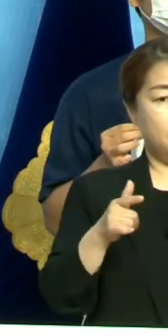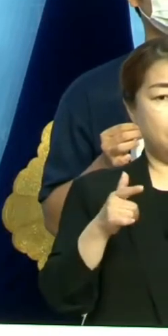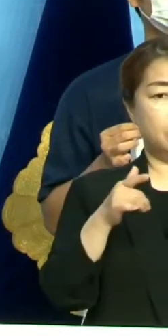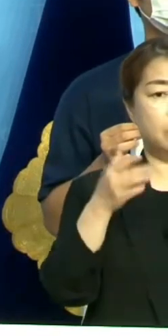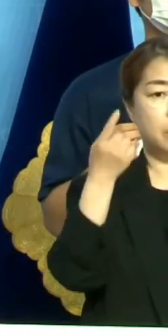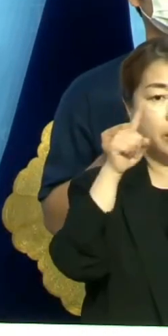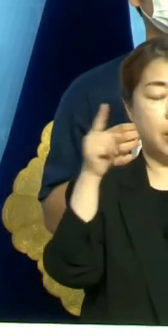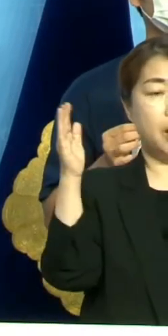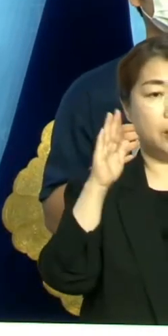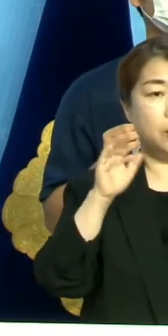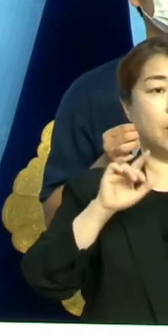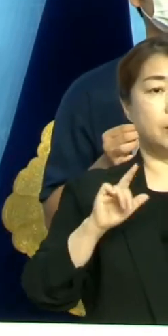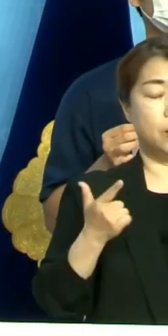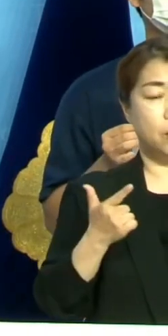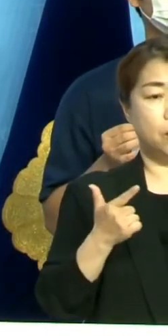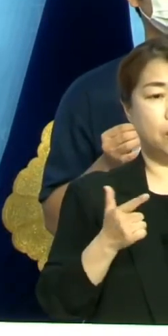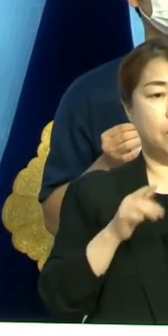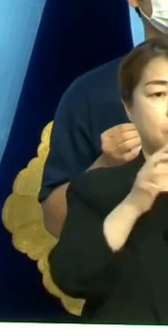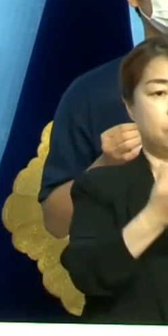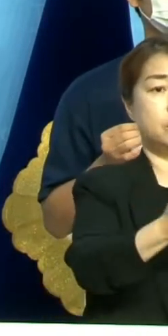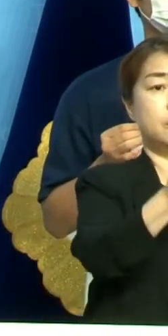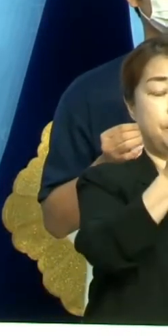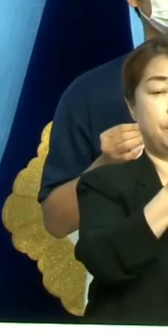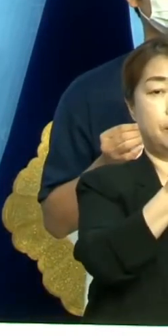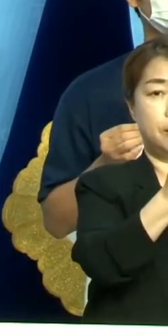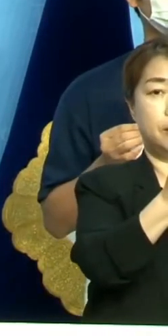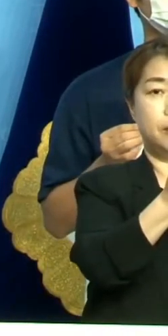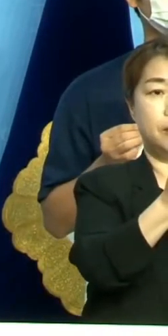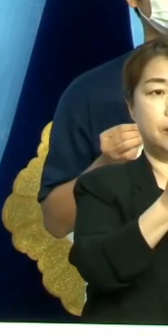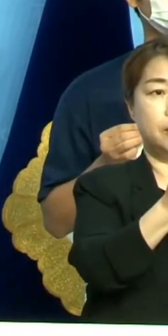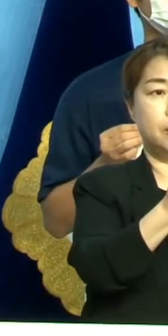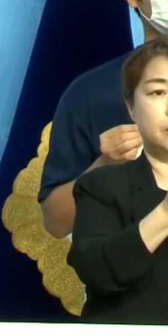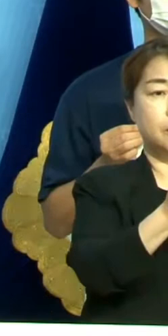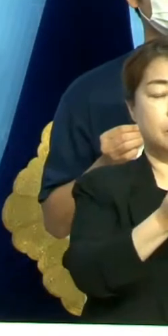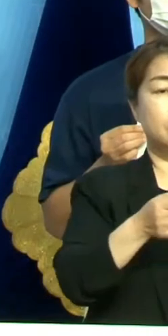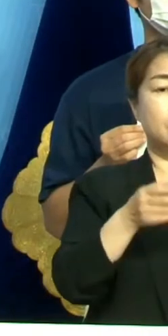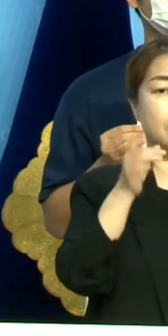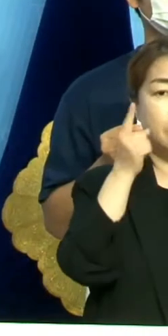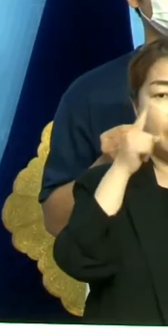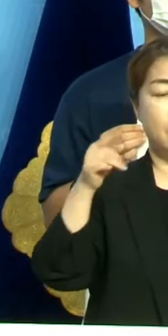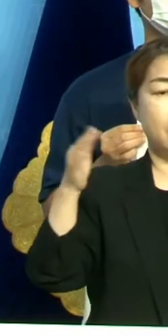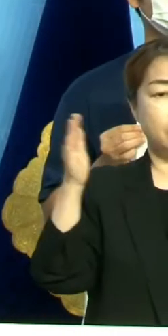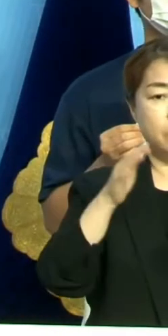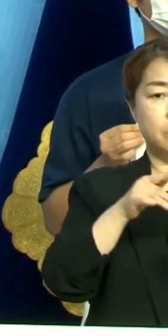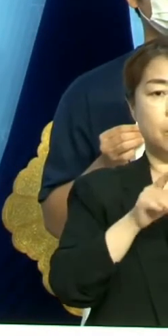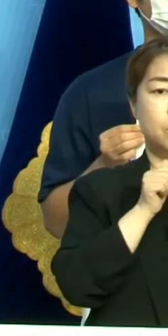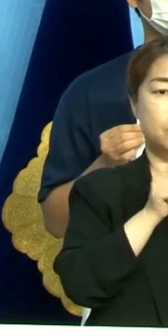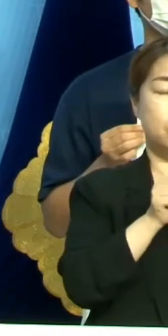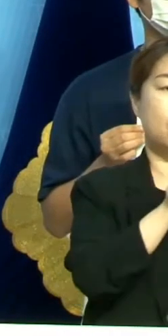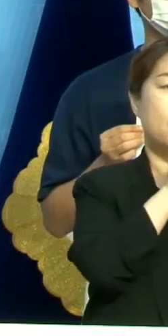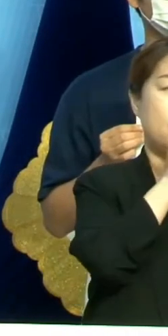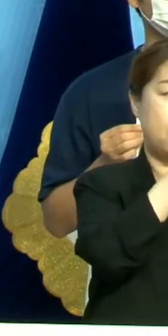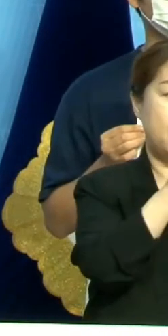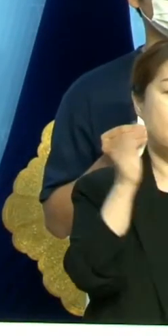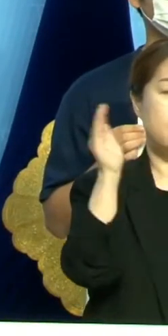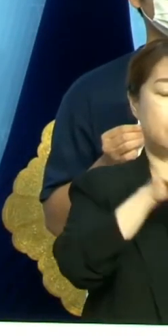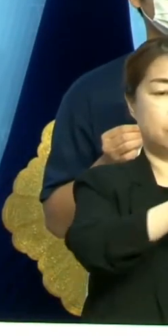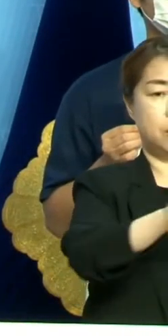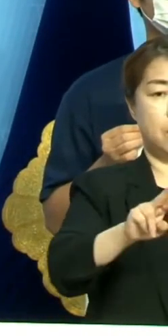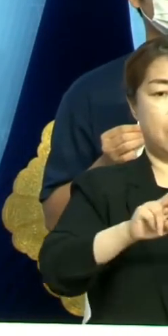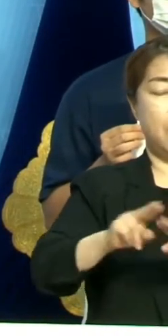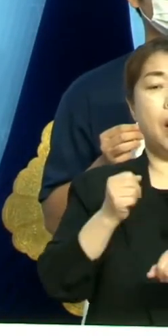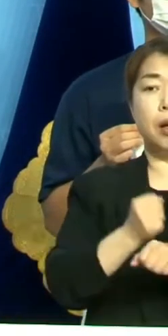아니고 어 국립대학교 에서 아 소성을 건 학생들에게 소송을 취하